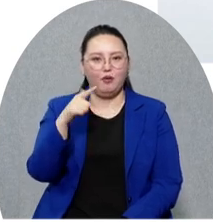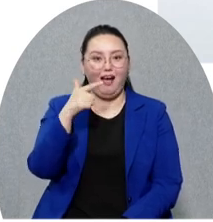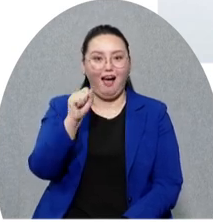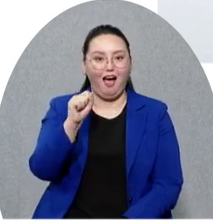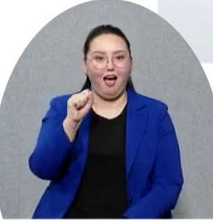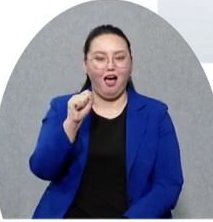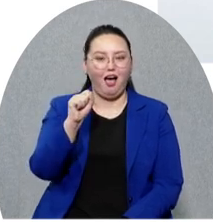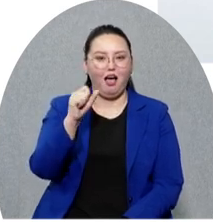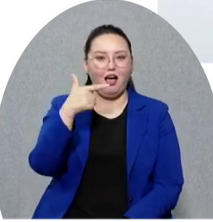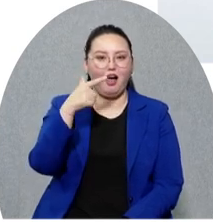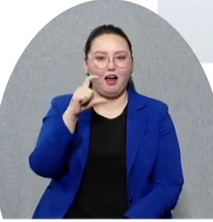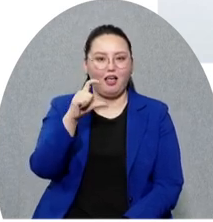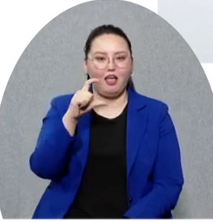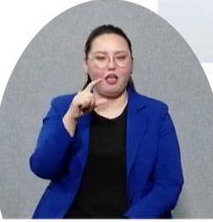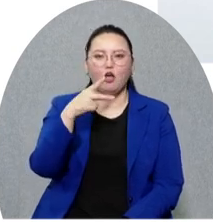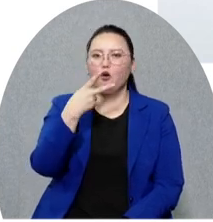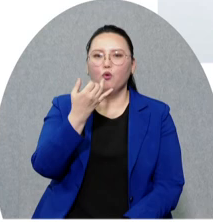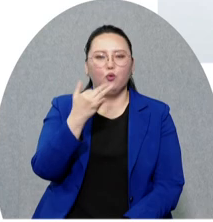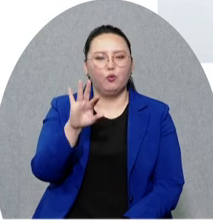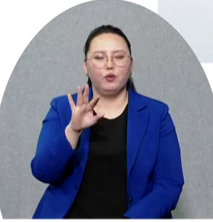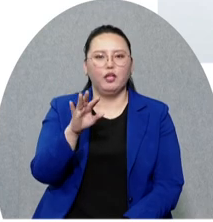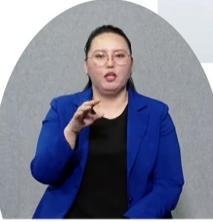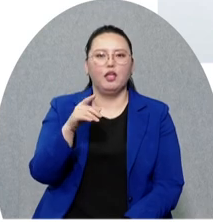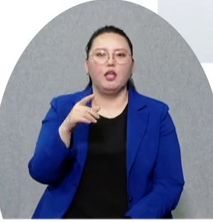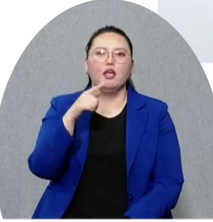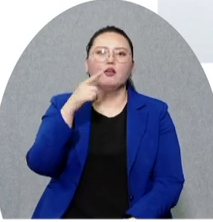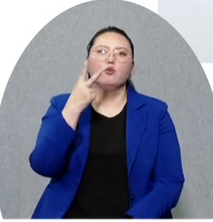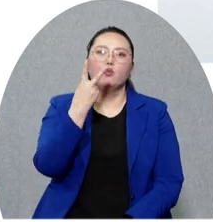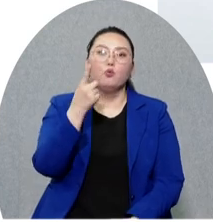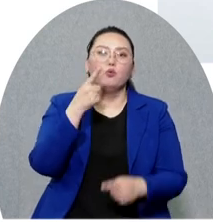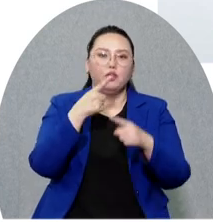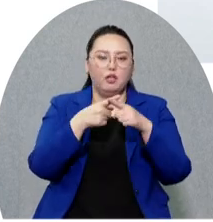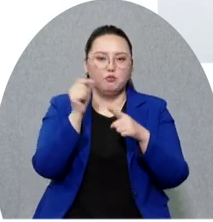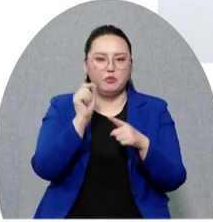гэдээр хүрүүгээ үгүй гэд гэдэс жиргэлсэн байна.